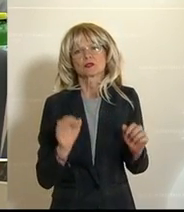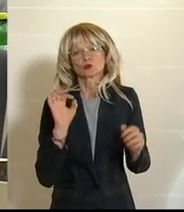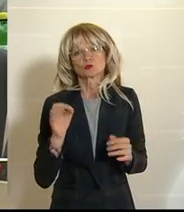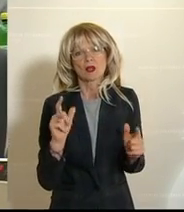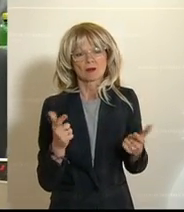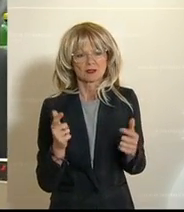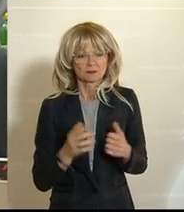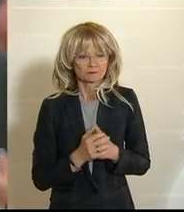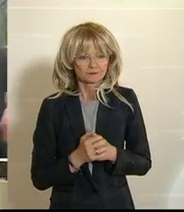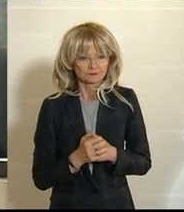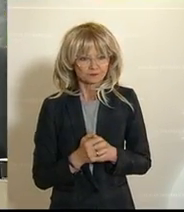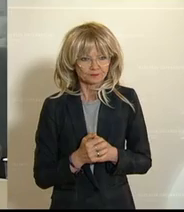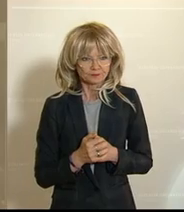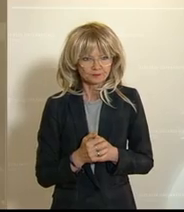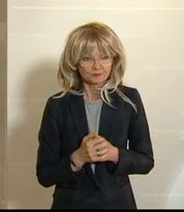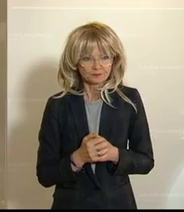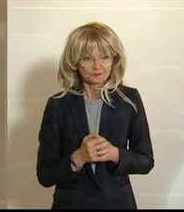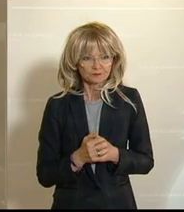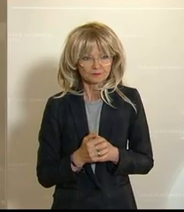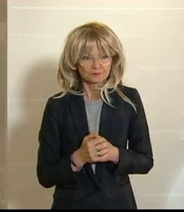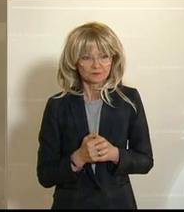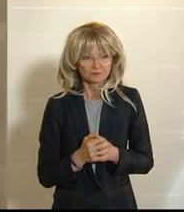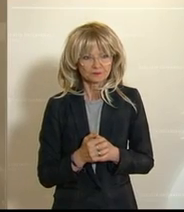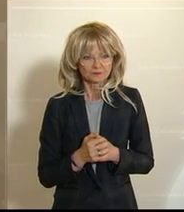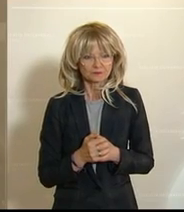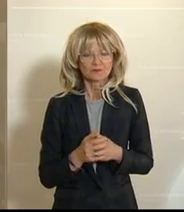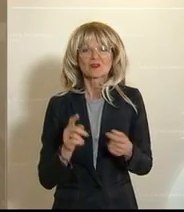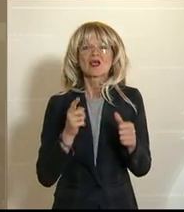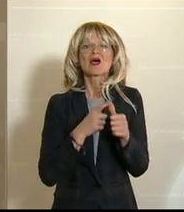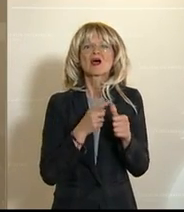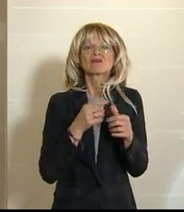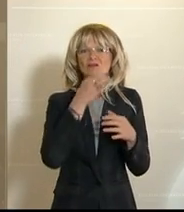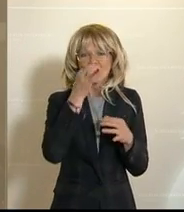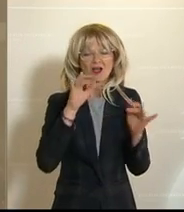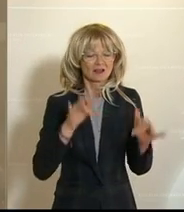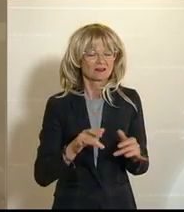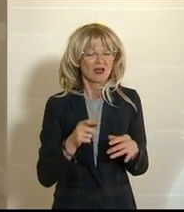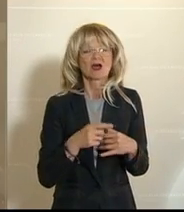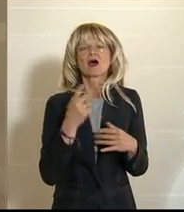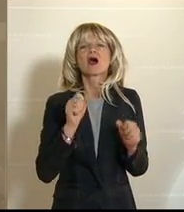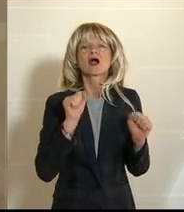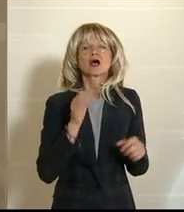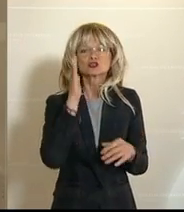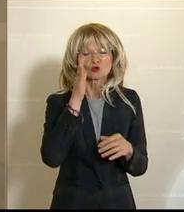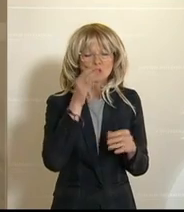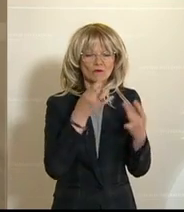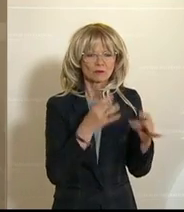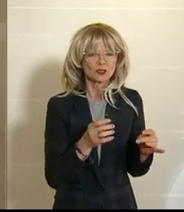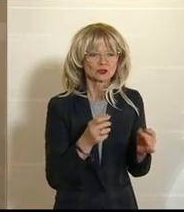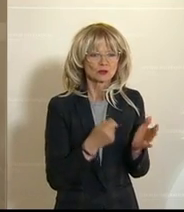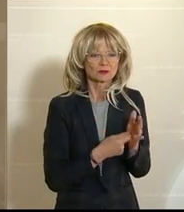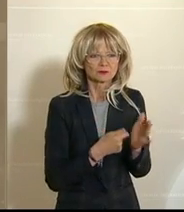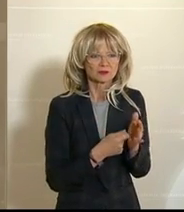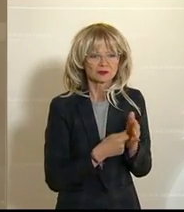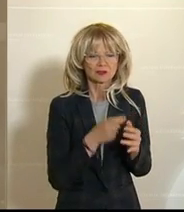Und wenn es die Frage ist, sind denn die Pensionen in der Zukunft noch finanzierbar? Das ist sehr interessant. Der Bericht des Budgetdienstes, ich mag ihn wirklich sehr. Da